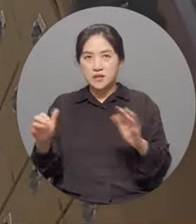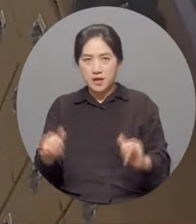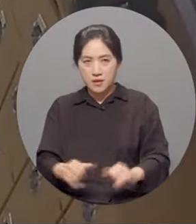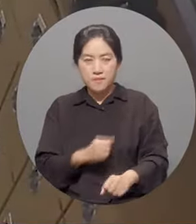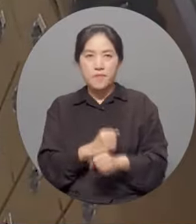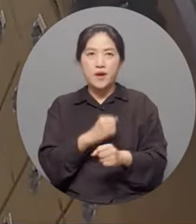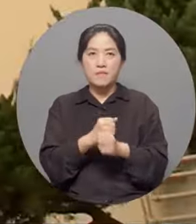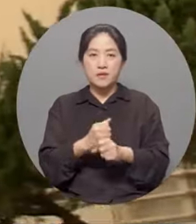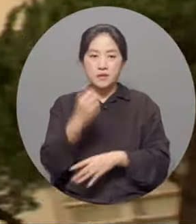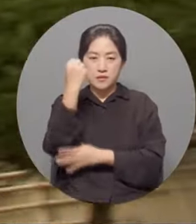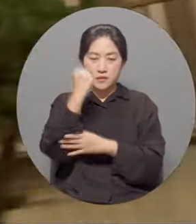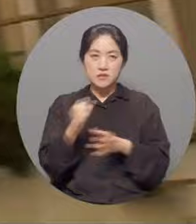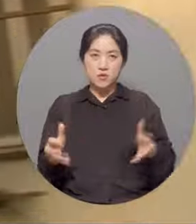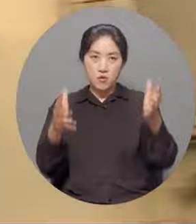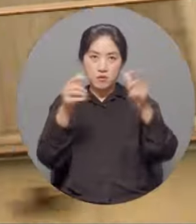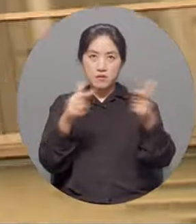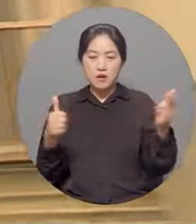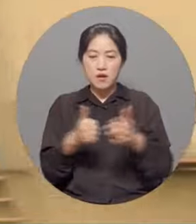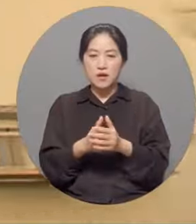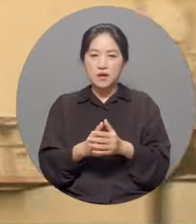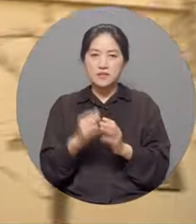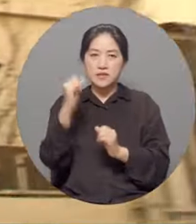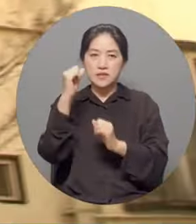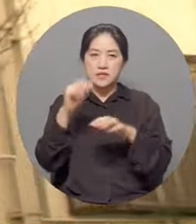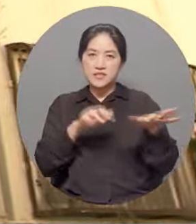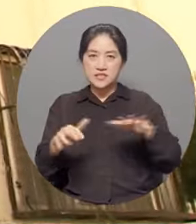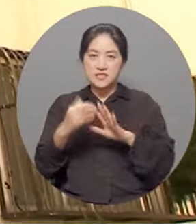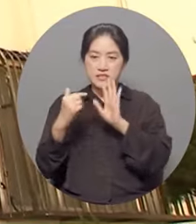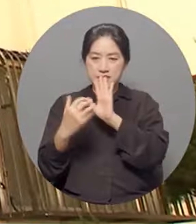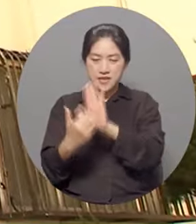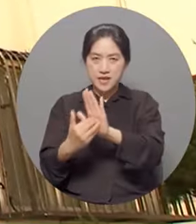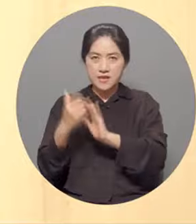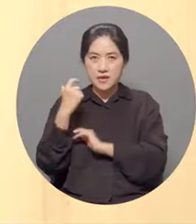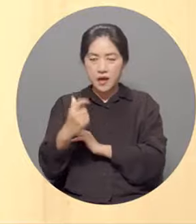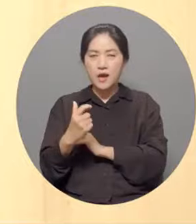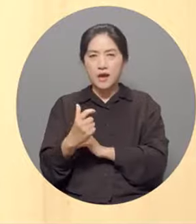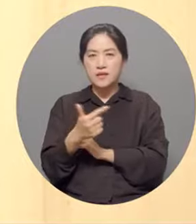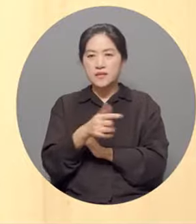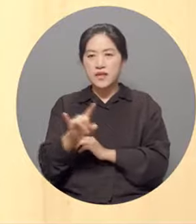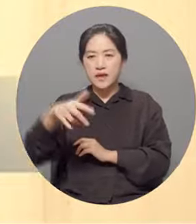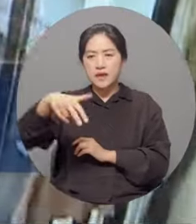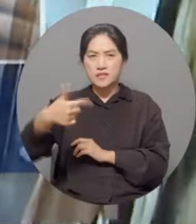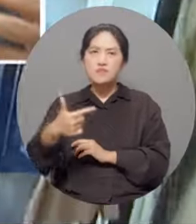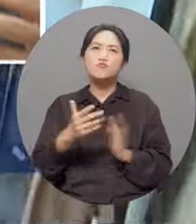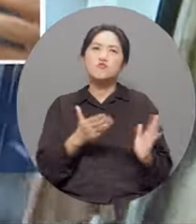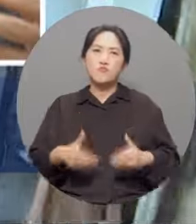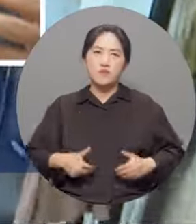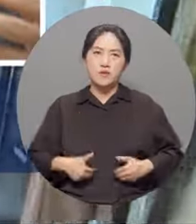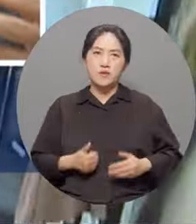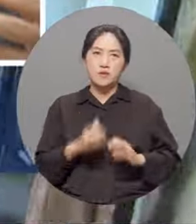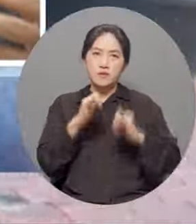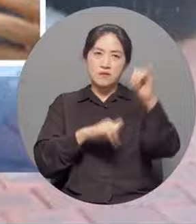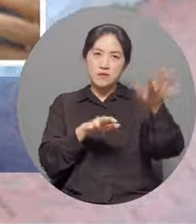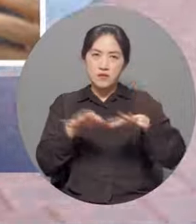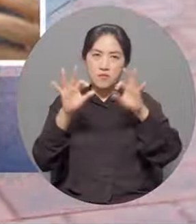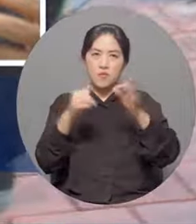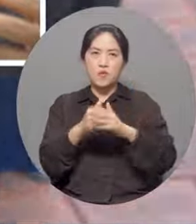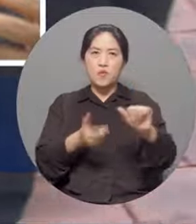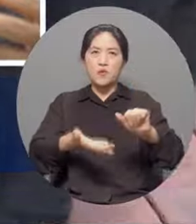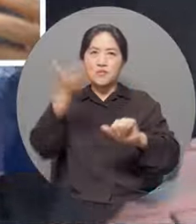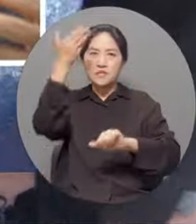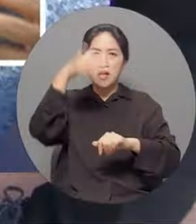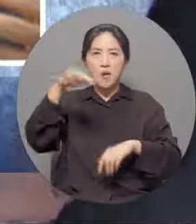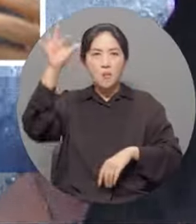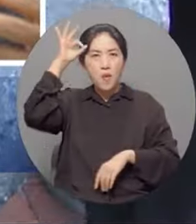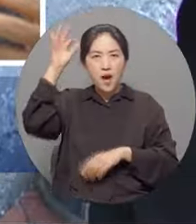노후 건축물 등에 대한 내진 설비 등 대책을 마련해야 한다고 지적합니다. 역사 지진을 보면 5 이상, 그러니까 포항